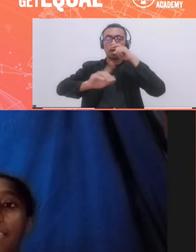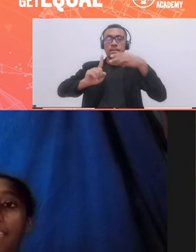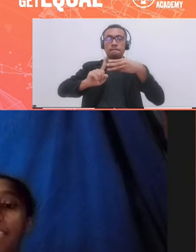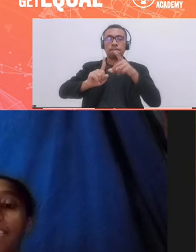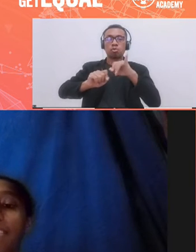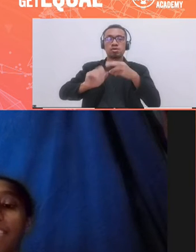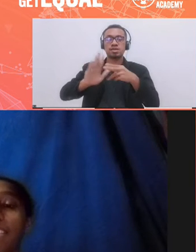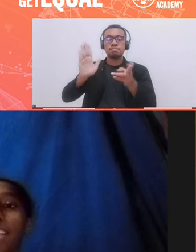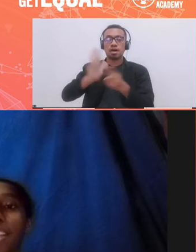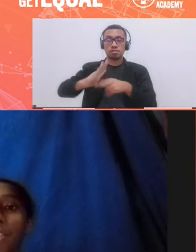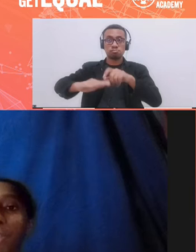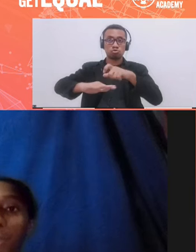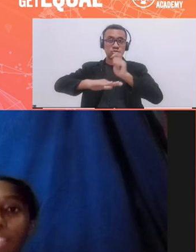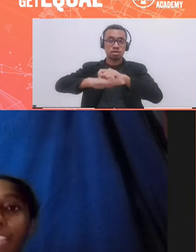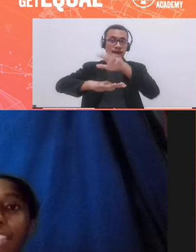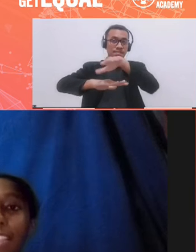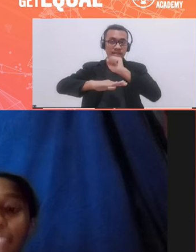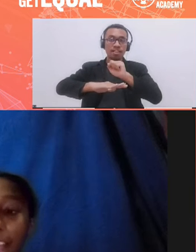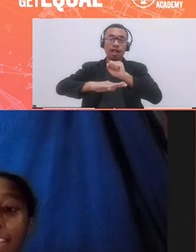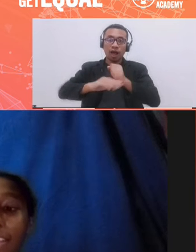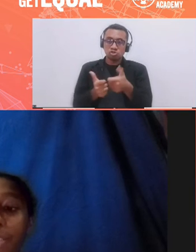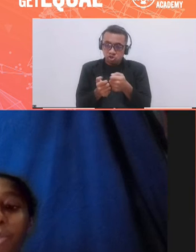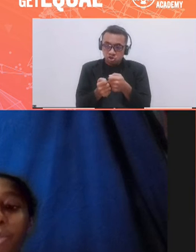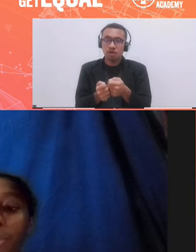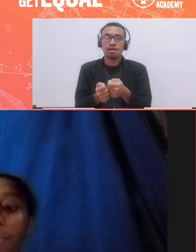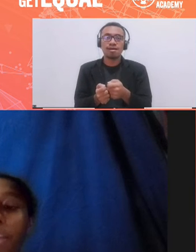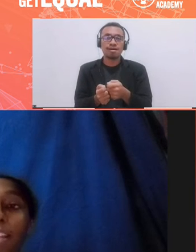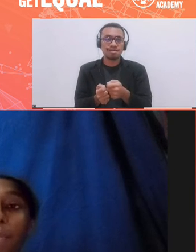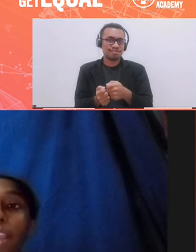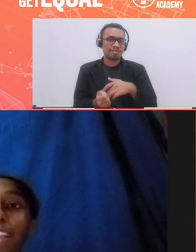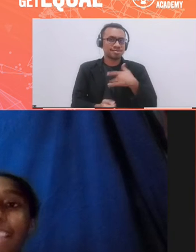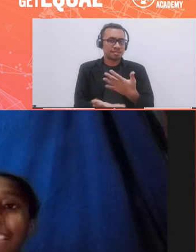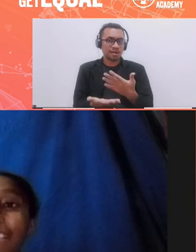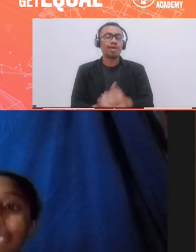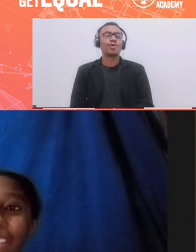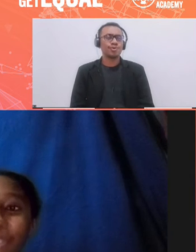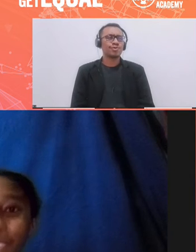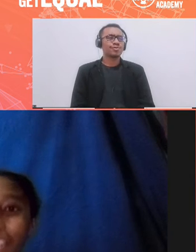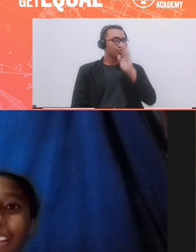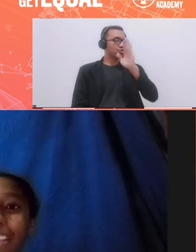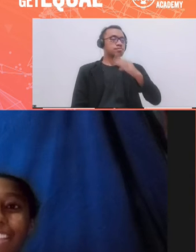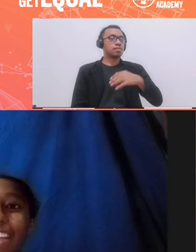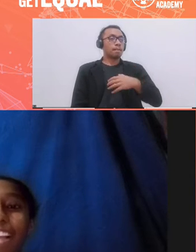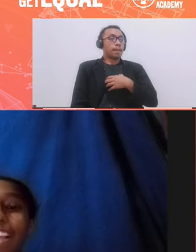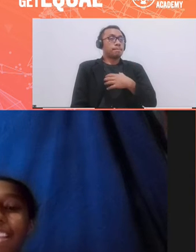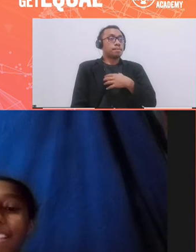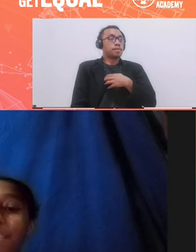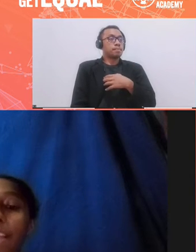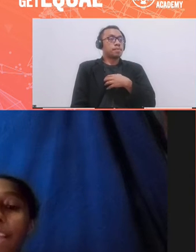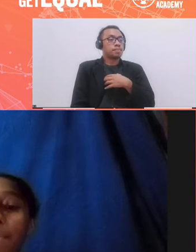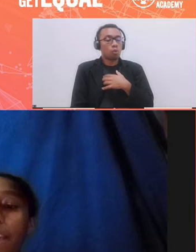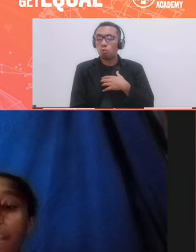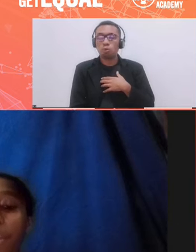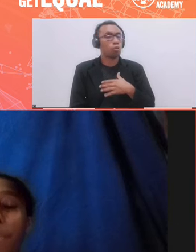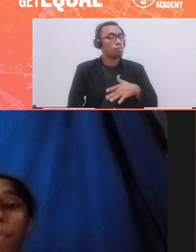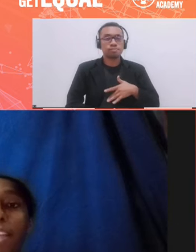itu? Jujur deg-degan, gugup, tapi excited dan senang juga. Karena ini